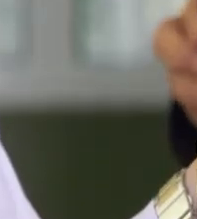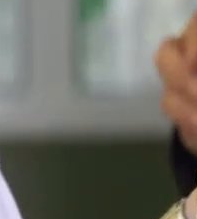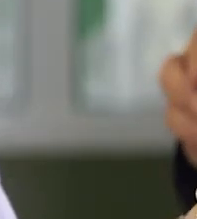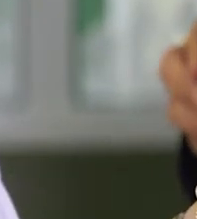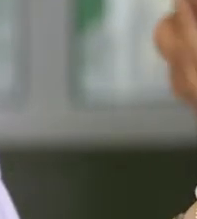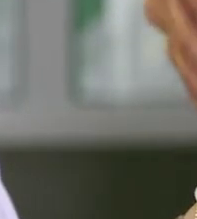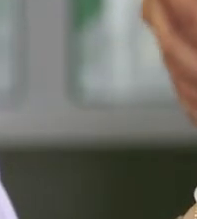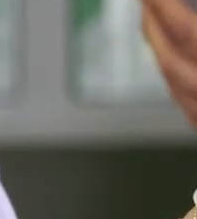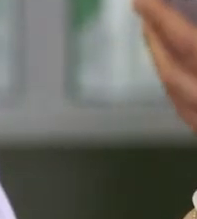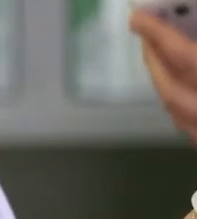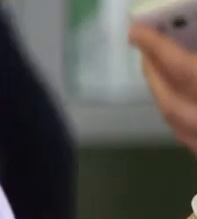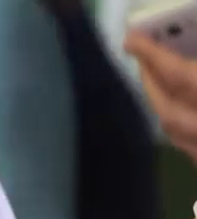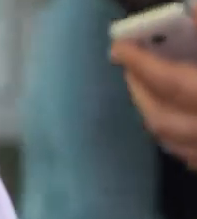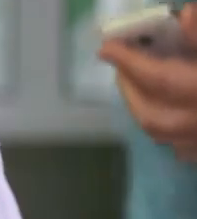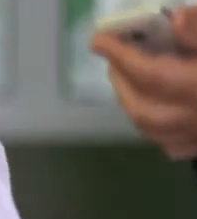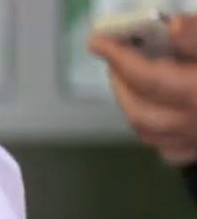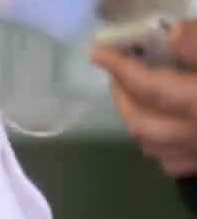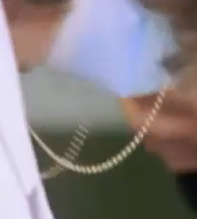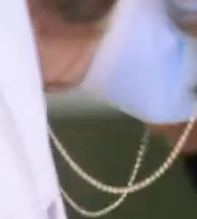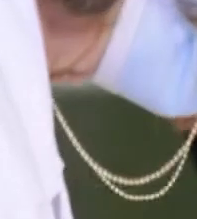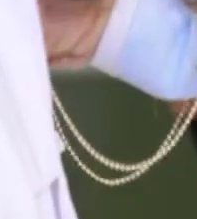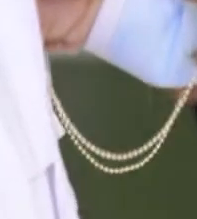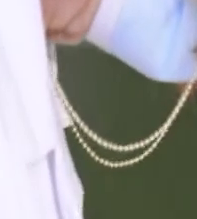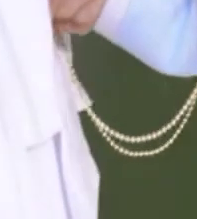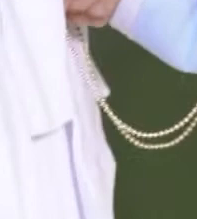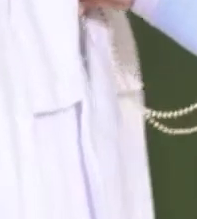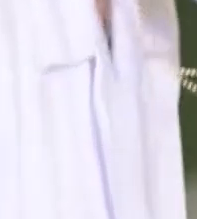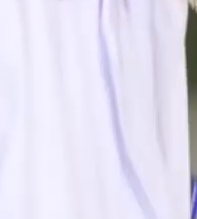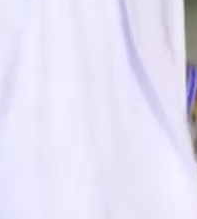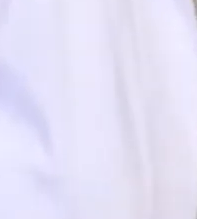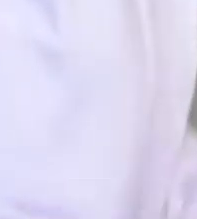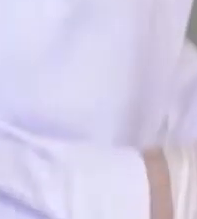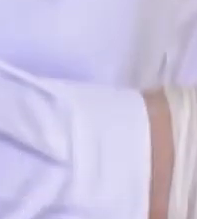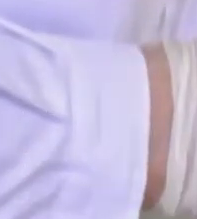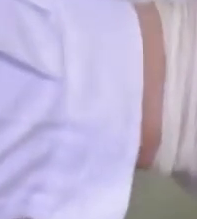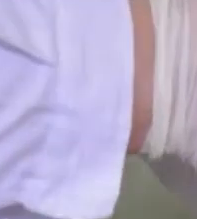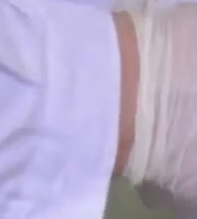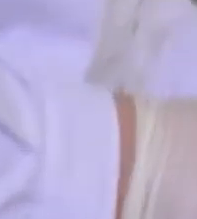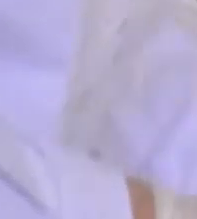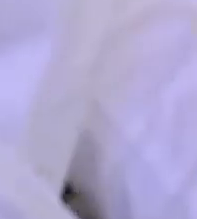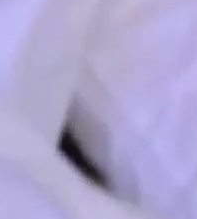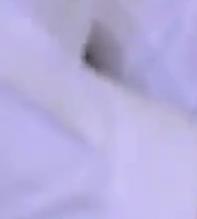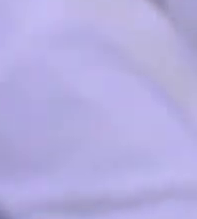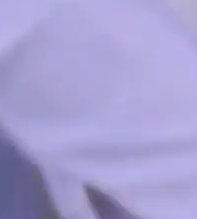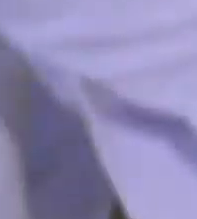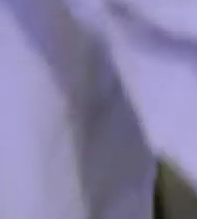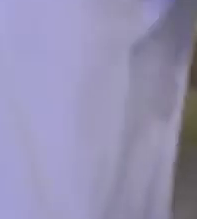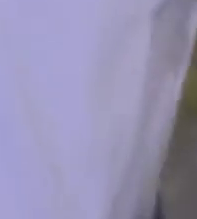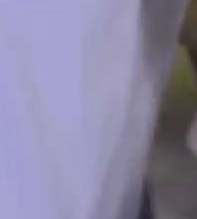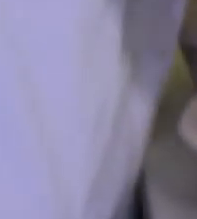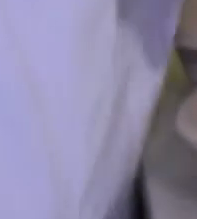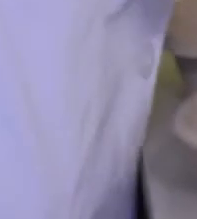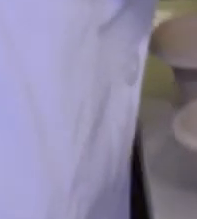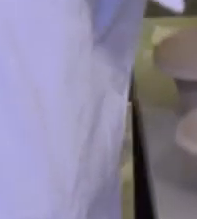πρεμιέρα των εμβολιασμών. Κάτι στο οποίο αναφέρθηκαν κατά τη διάρκεια της σημερινής ενημέρωσης για τον κορονοϊό, η οποία πραγματοποιήθηκε